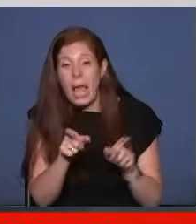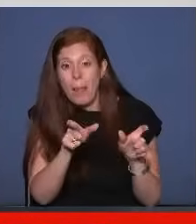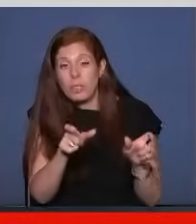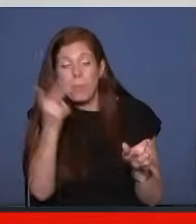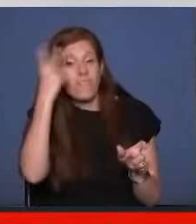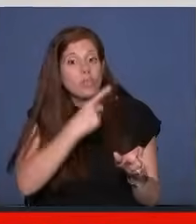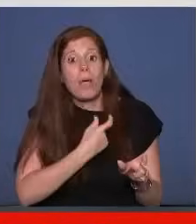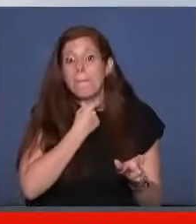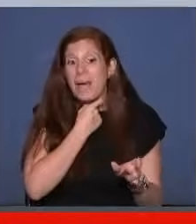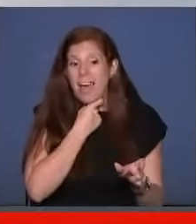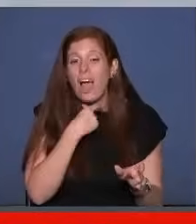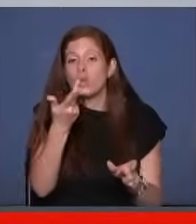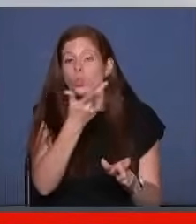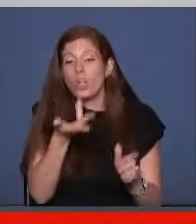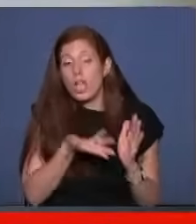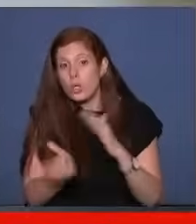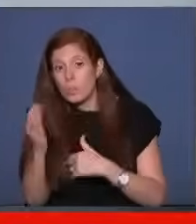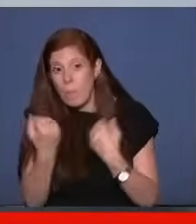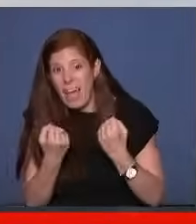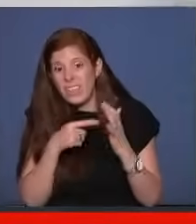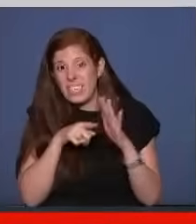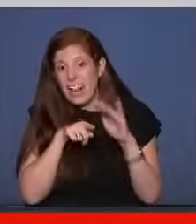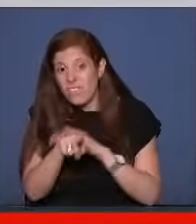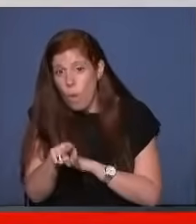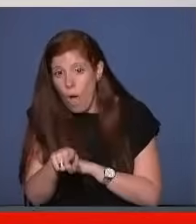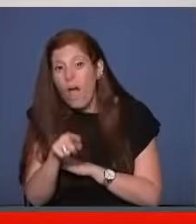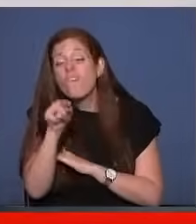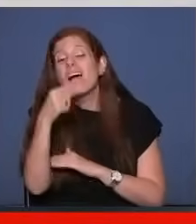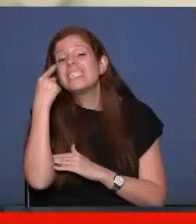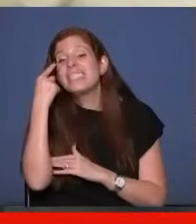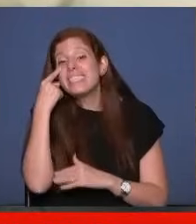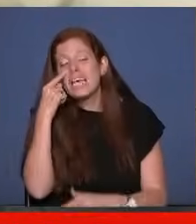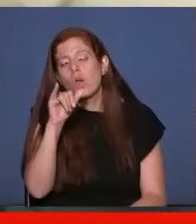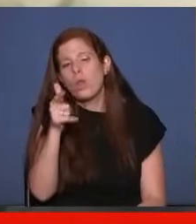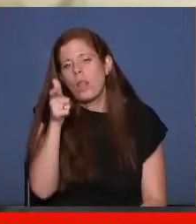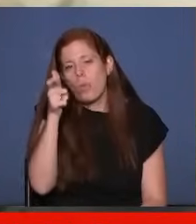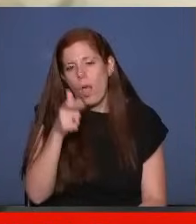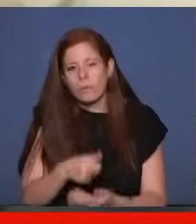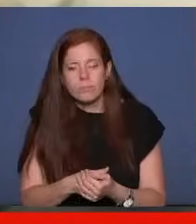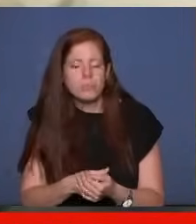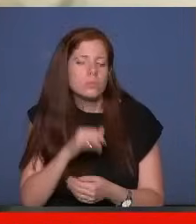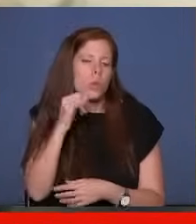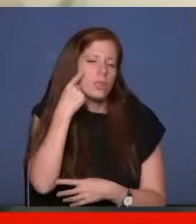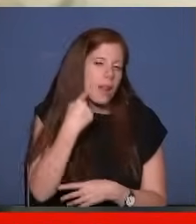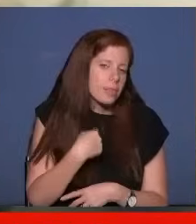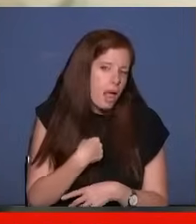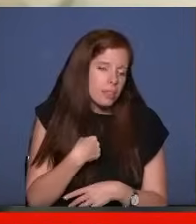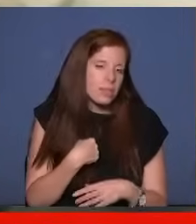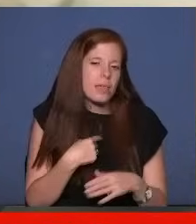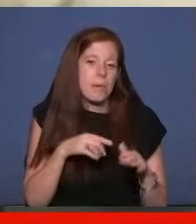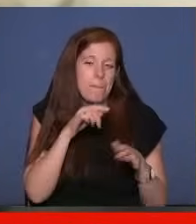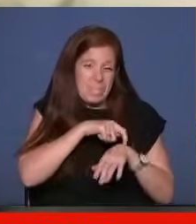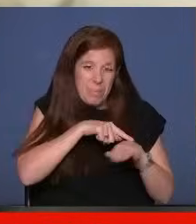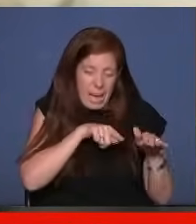ברירה. השלושה יצאו מהרכב כדי לברוח, אז כנראה יונתן נורא. יונתן לדעתי בתהליך של הבריחה